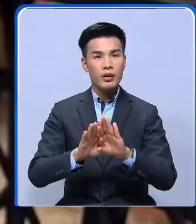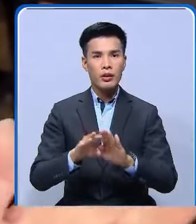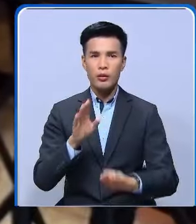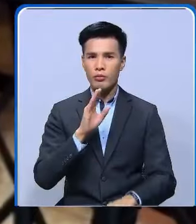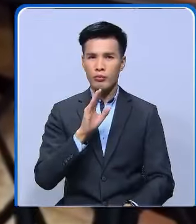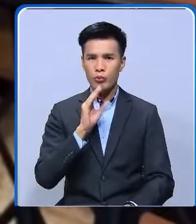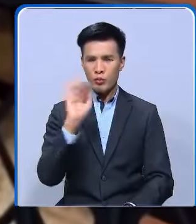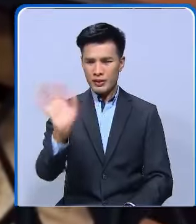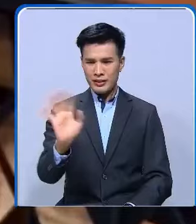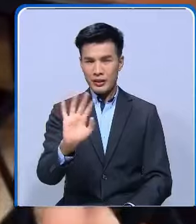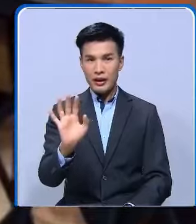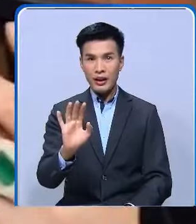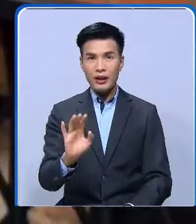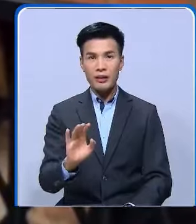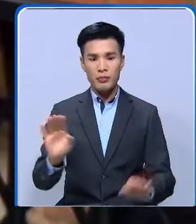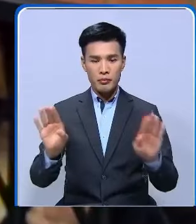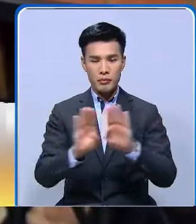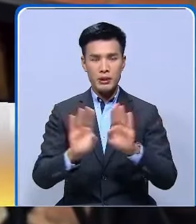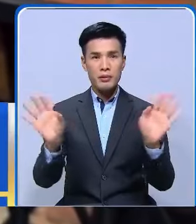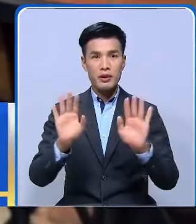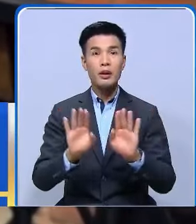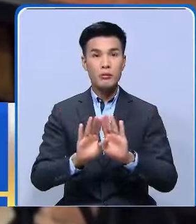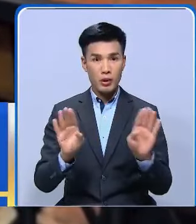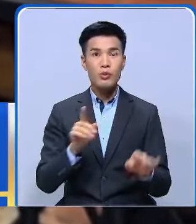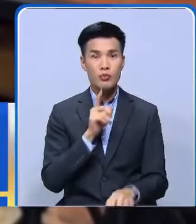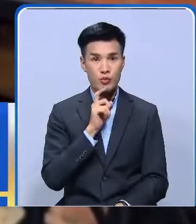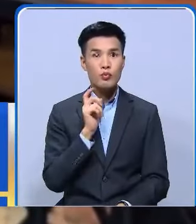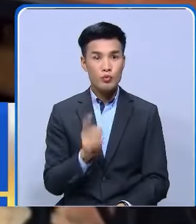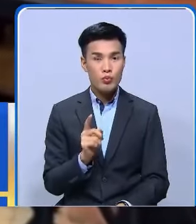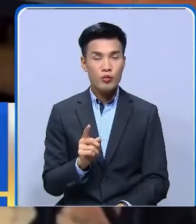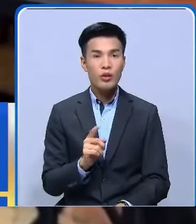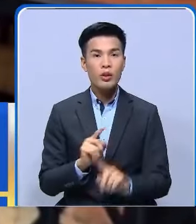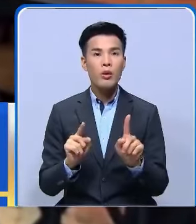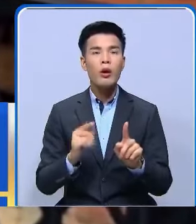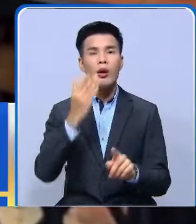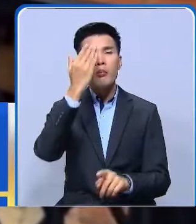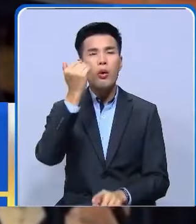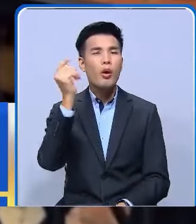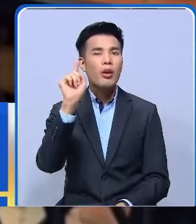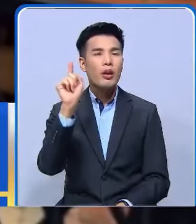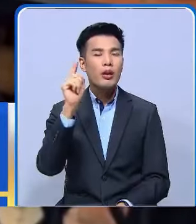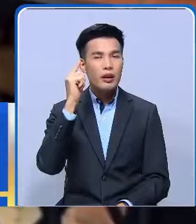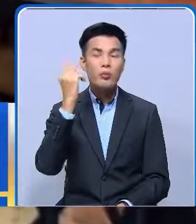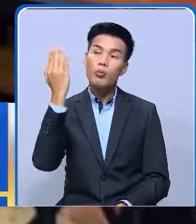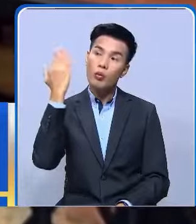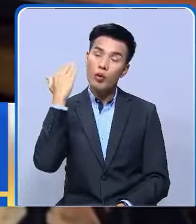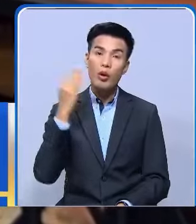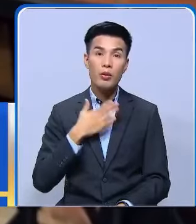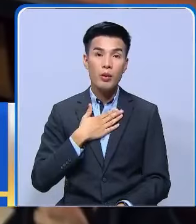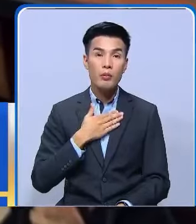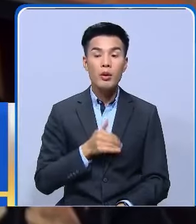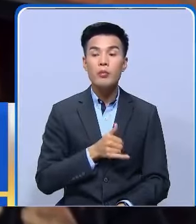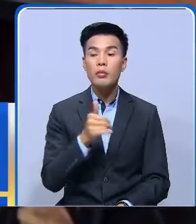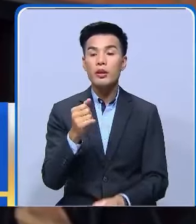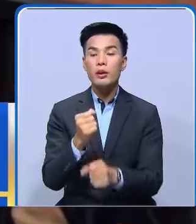ะคุณผู้ชมเจ๊ฝอยบอกยังไม่วางยังเปิดกิจการอยู่แต่ที่เป็นเรื่องขึ้นมาคาดว่าน่าจะเกิดจากตอนที่เจ๊ฝอยเนี่ยไปช่วย